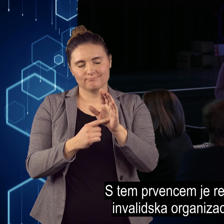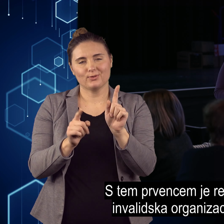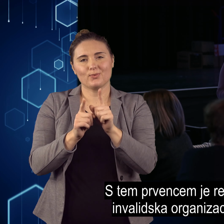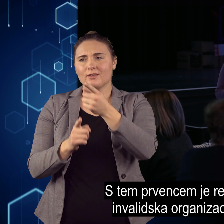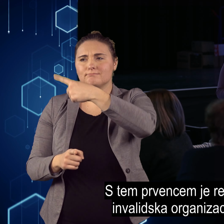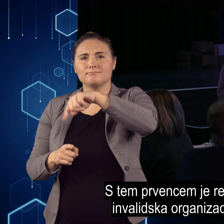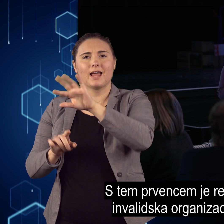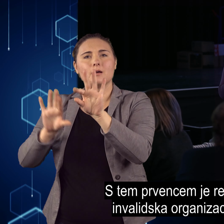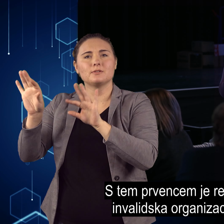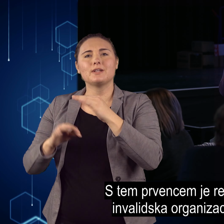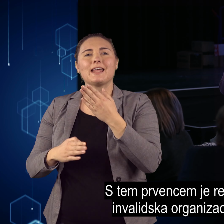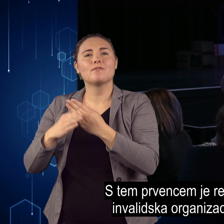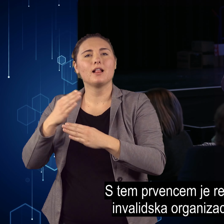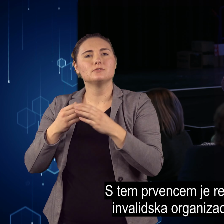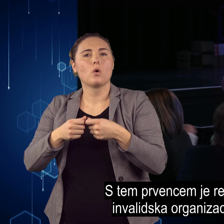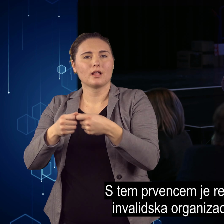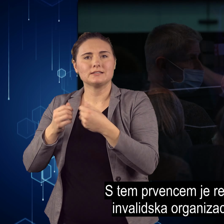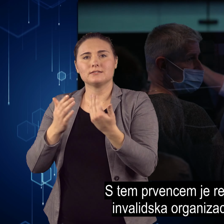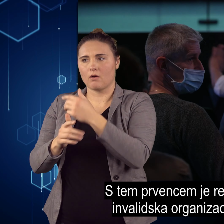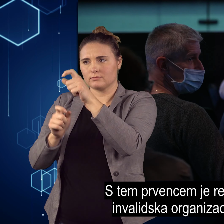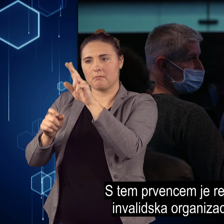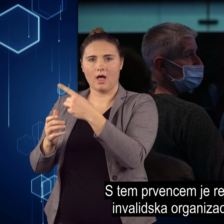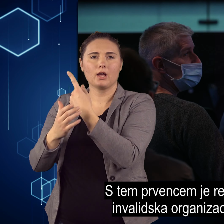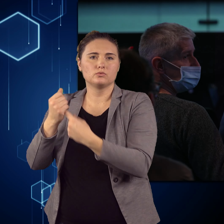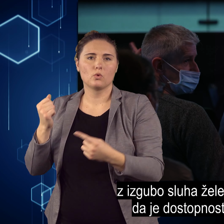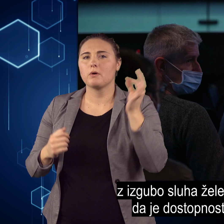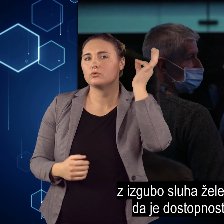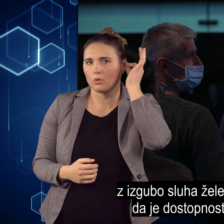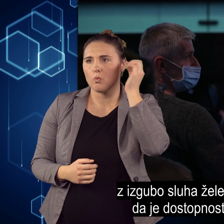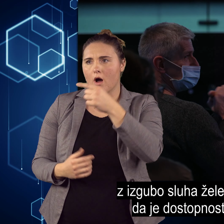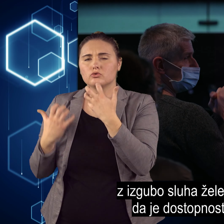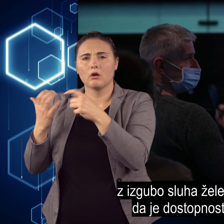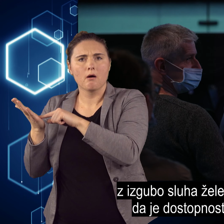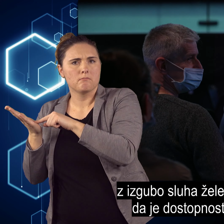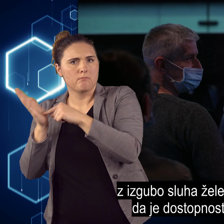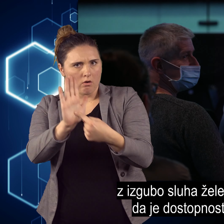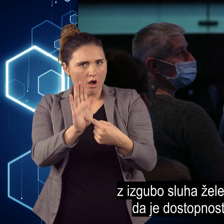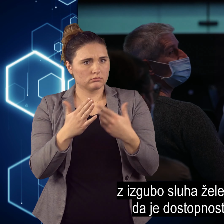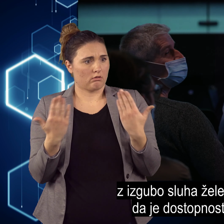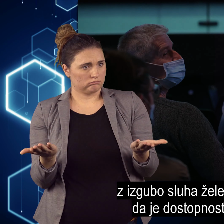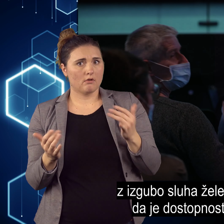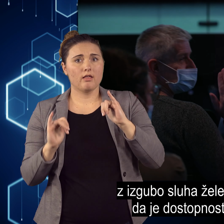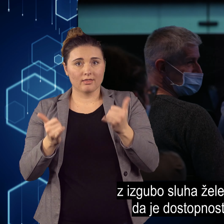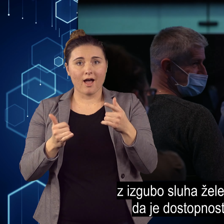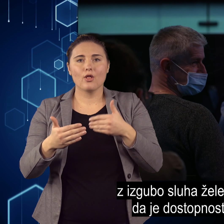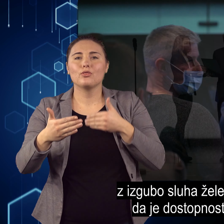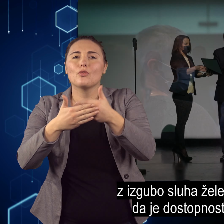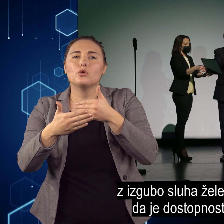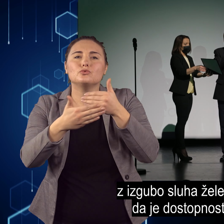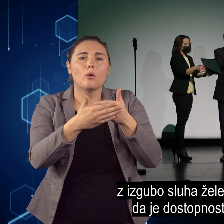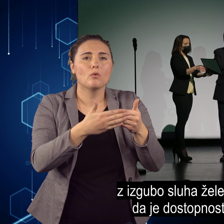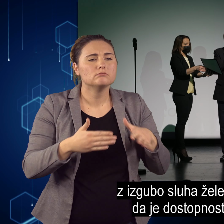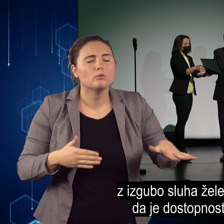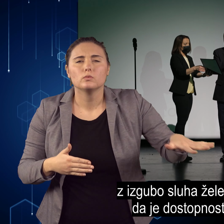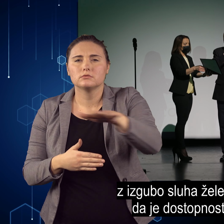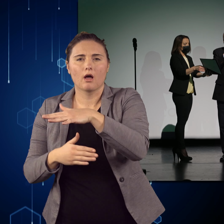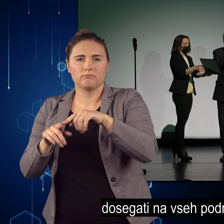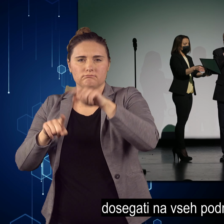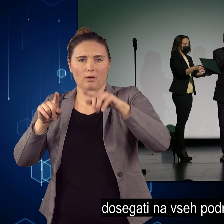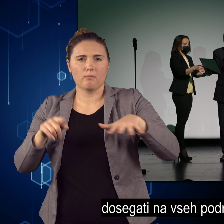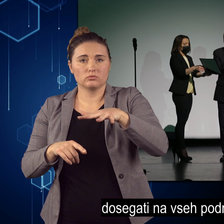reprezentativna invalidska organizacija za osebe z izgubo sluha želela pokazati, da je dostopnost mogoče dosegati na vseh področjih